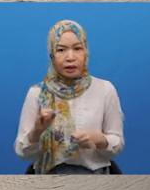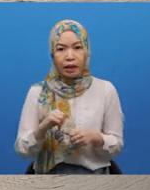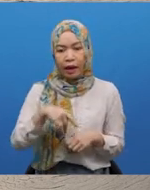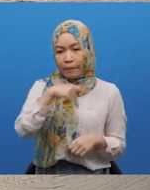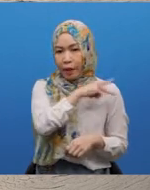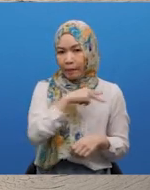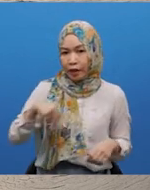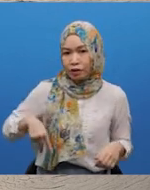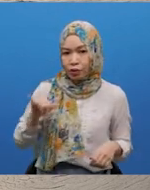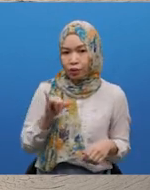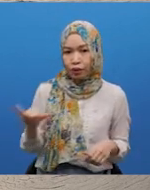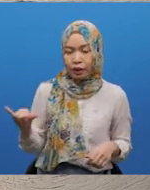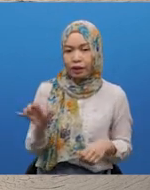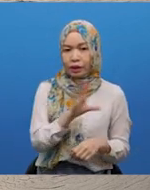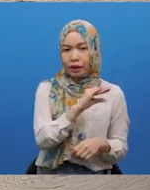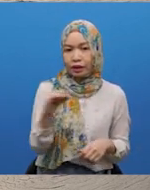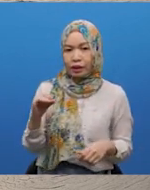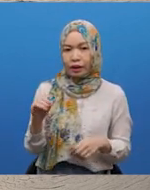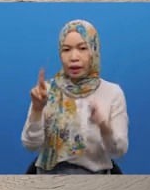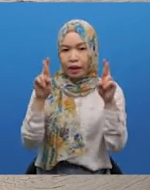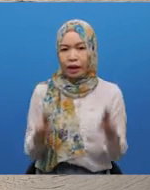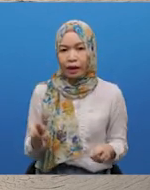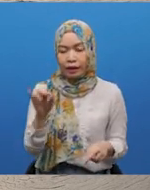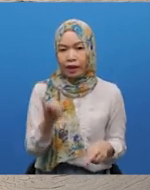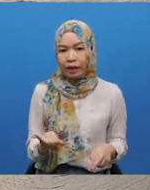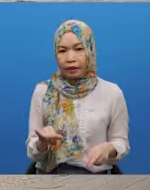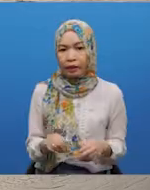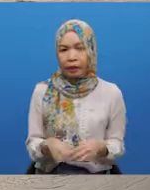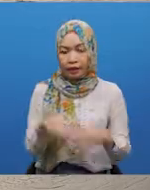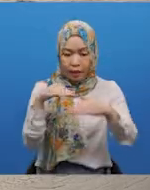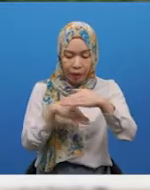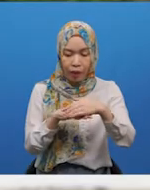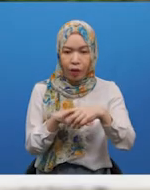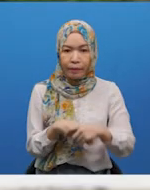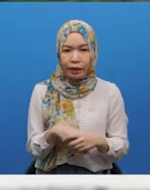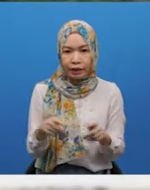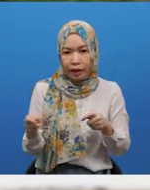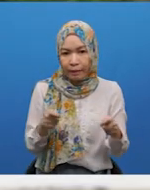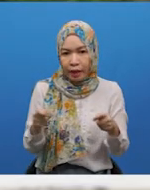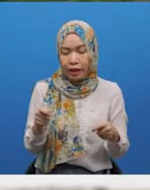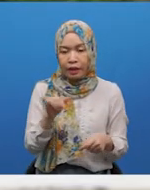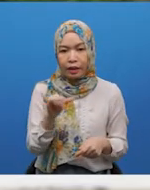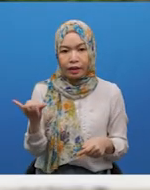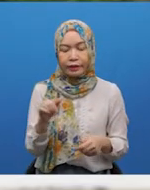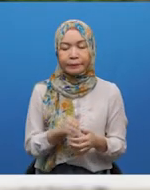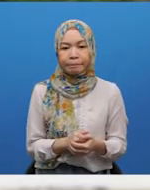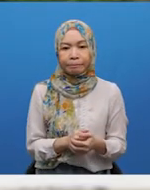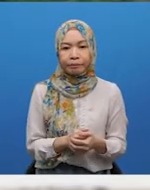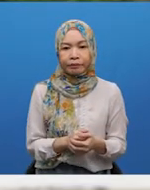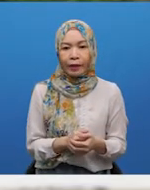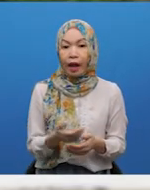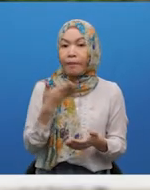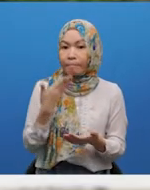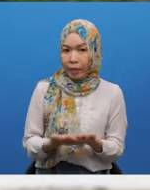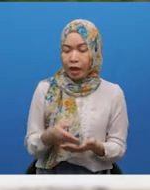dan rakyat jelata yang bernaung di bawah pentadbirannya. Baiklah murid-murid, setelah